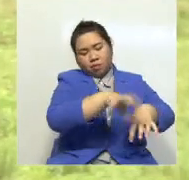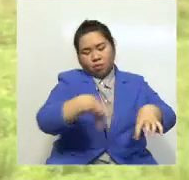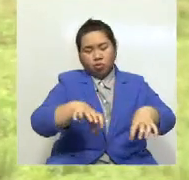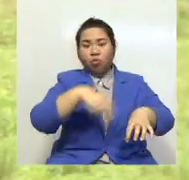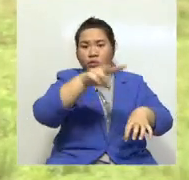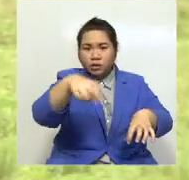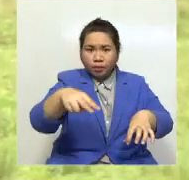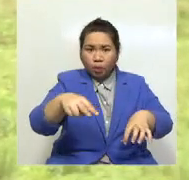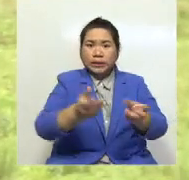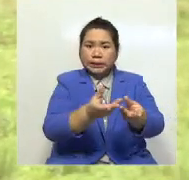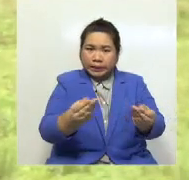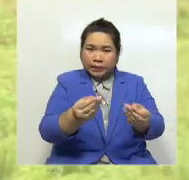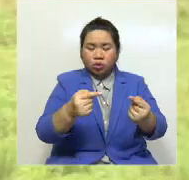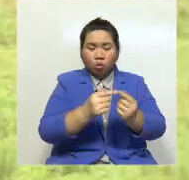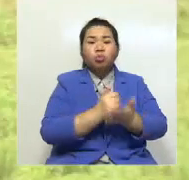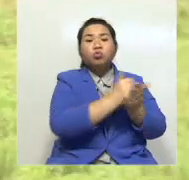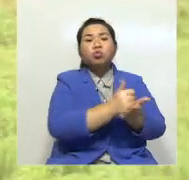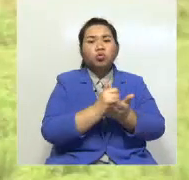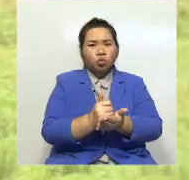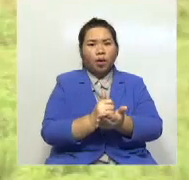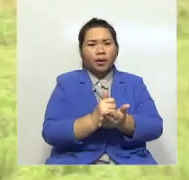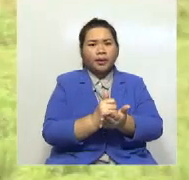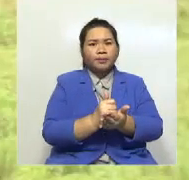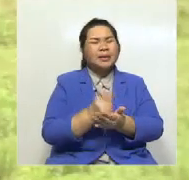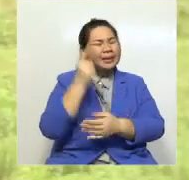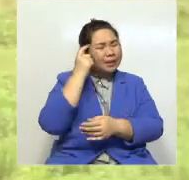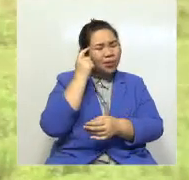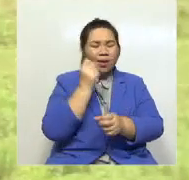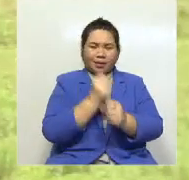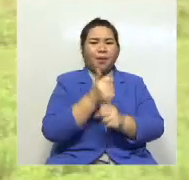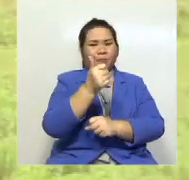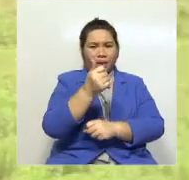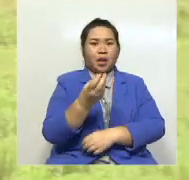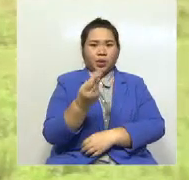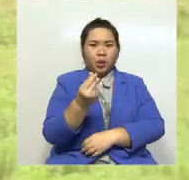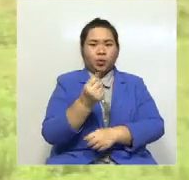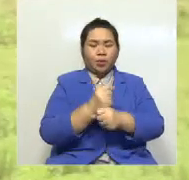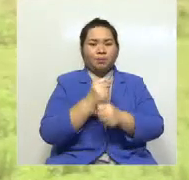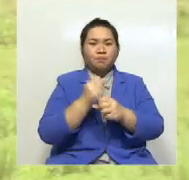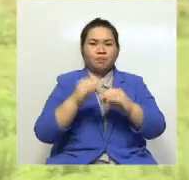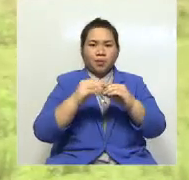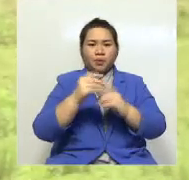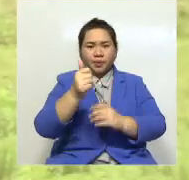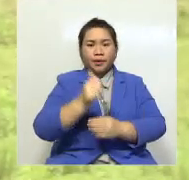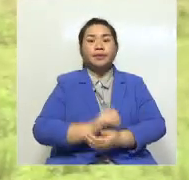ำรวจพื้นที่การเข้าไปฟื้นฟูต่างๆนั้นอาจจะทำให้ดำเนินการได้รวดเร็วและก็ดียิ่งขึ้นค่ะ